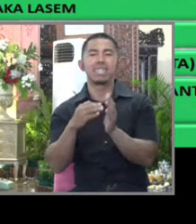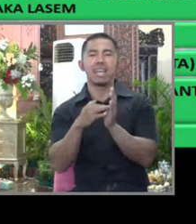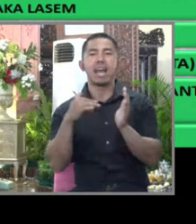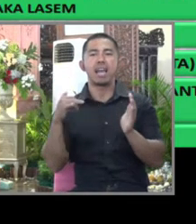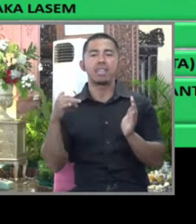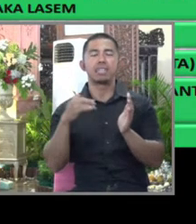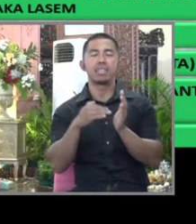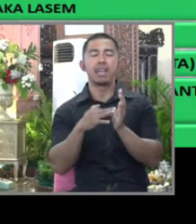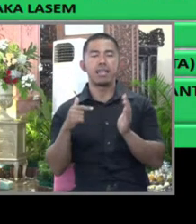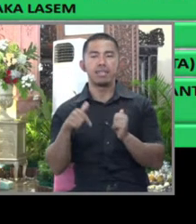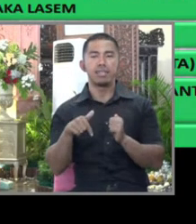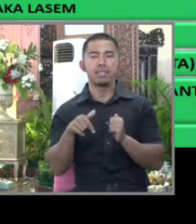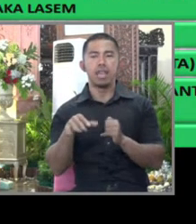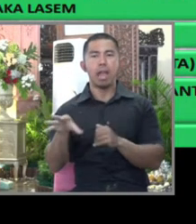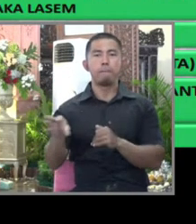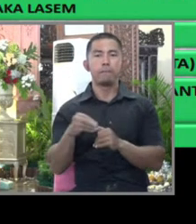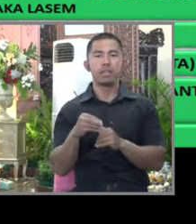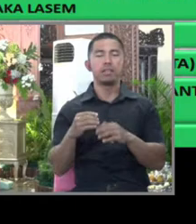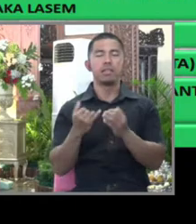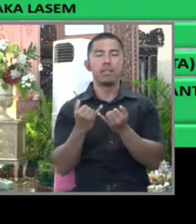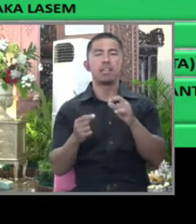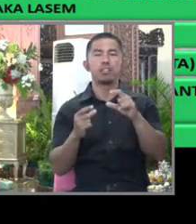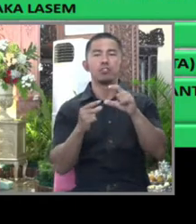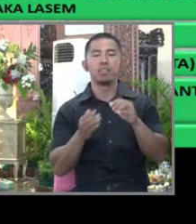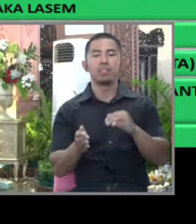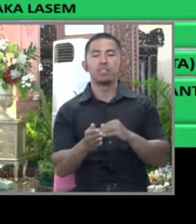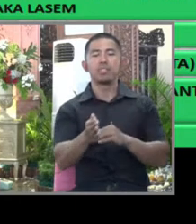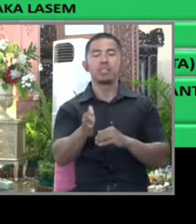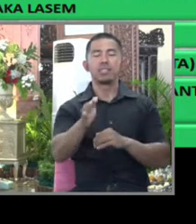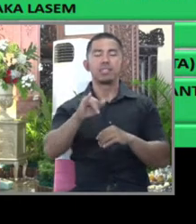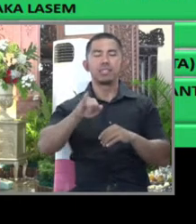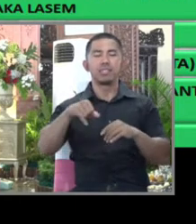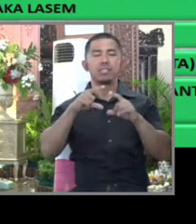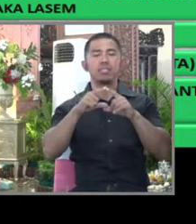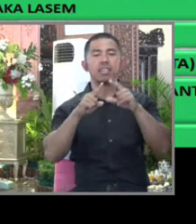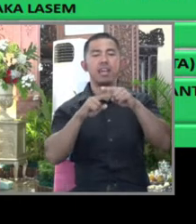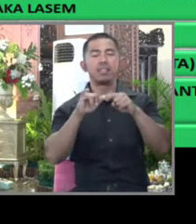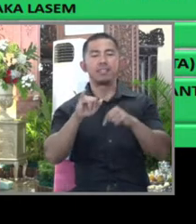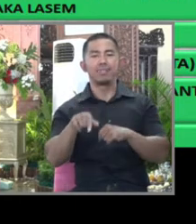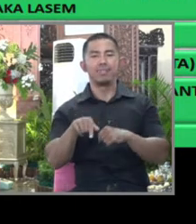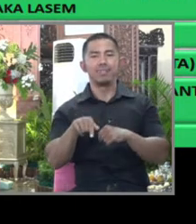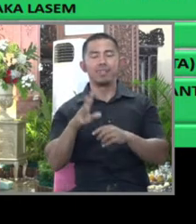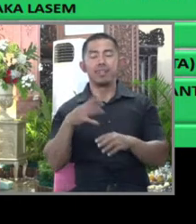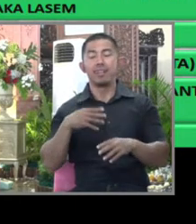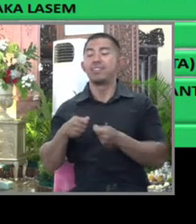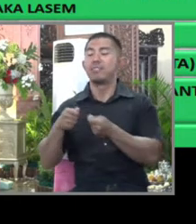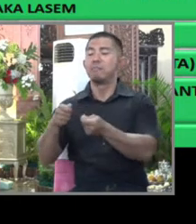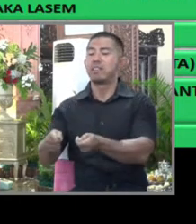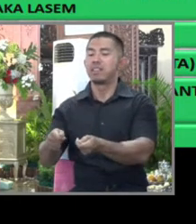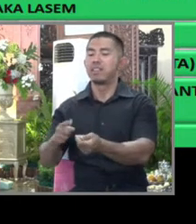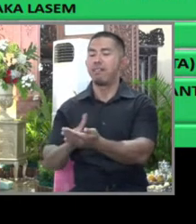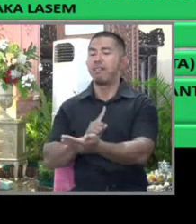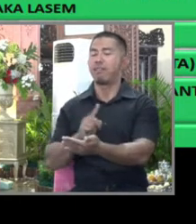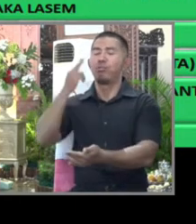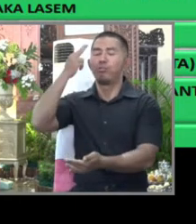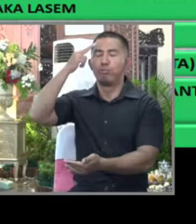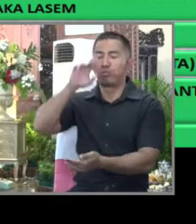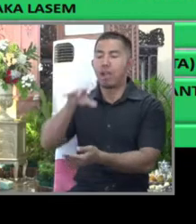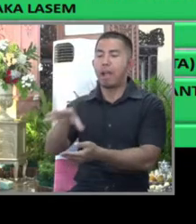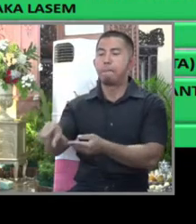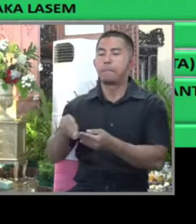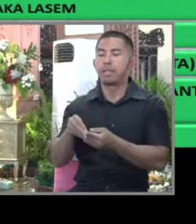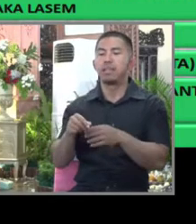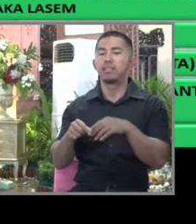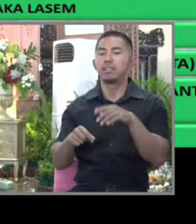di sambil dari sumber Sungai Jacky nasale kita dibeli kewenangan untuk mengambil